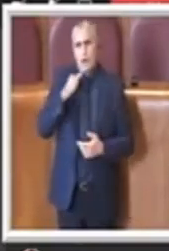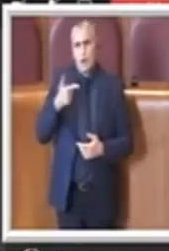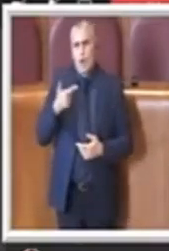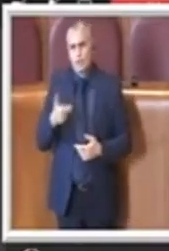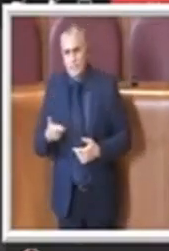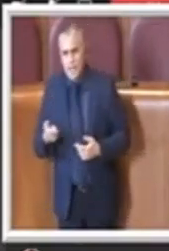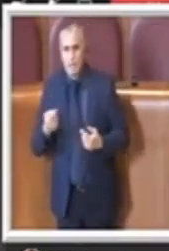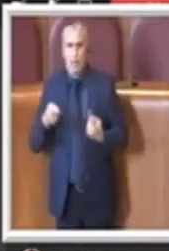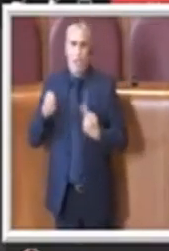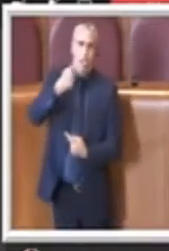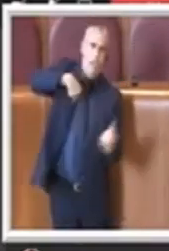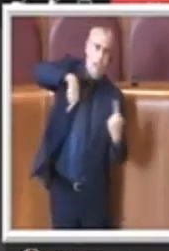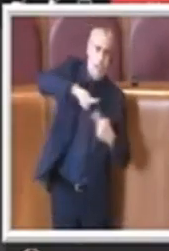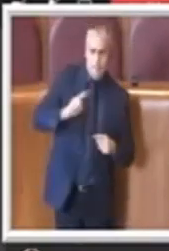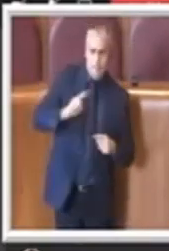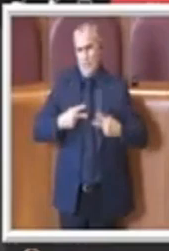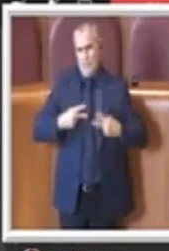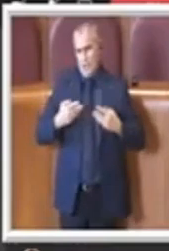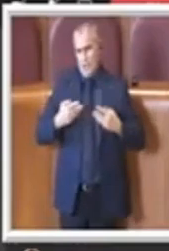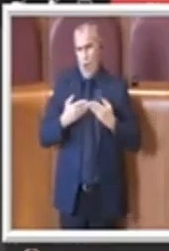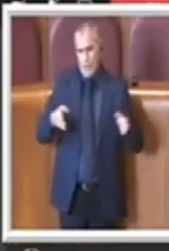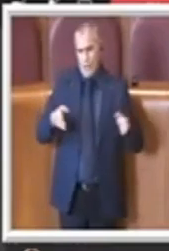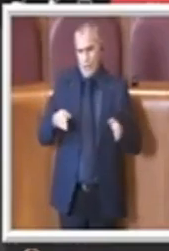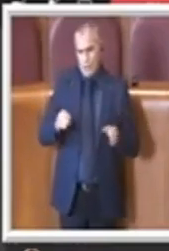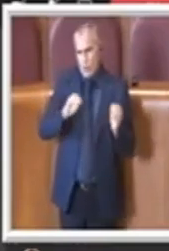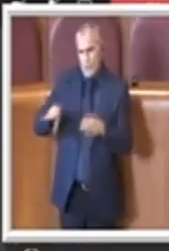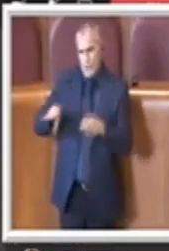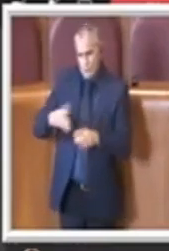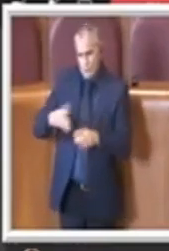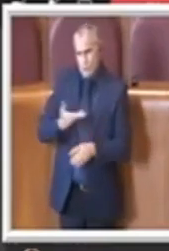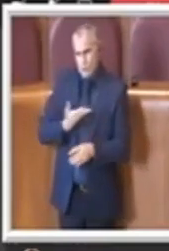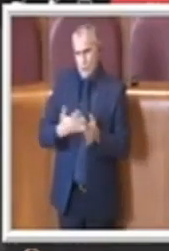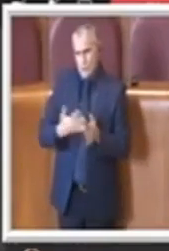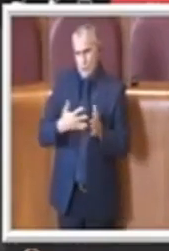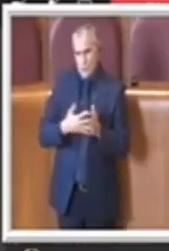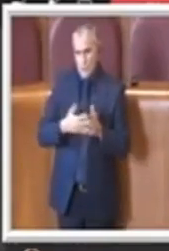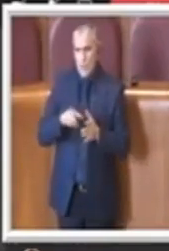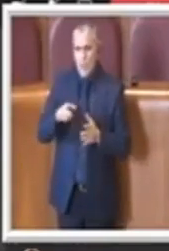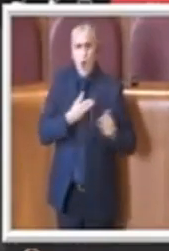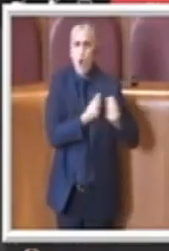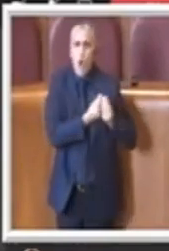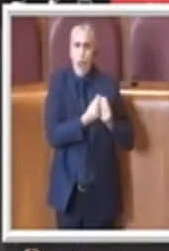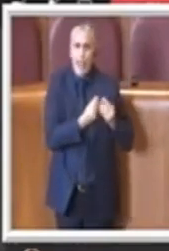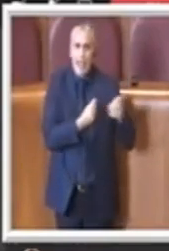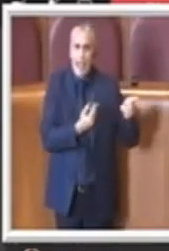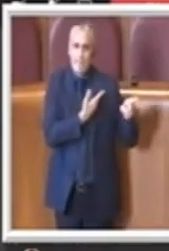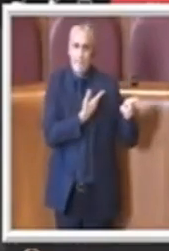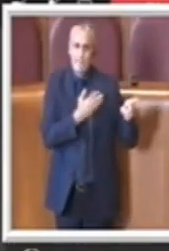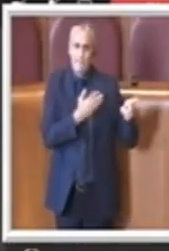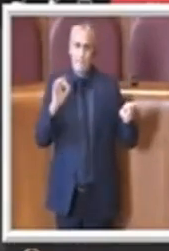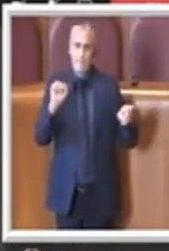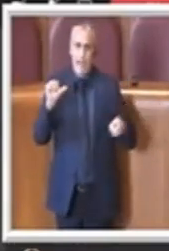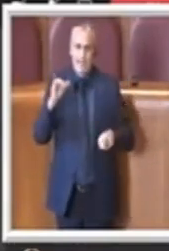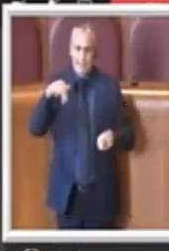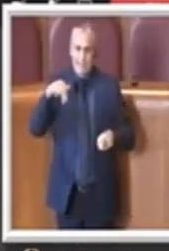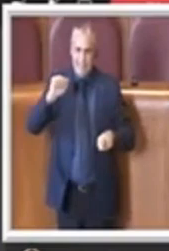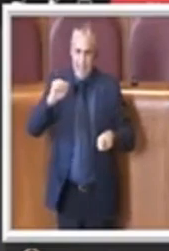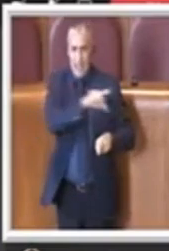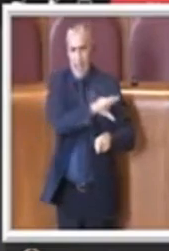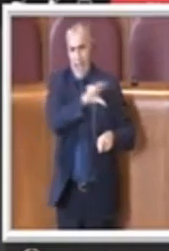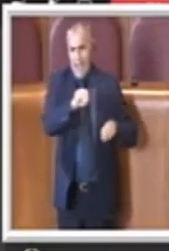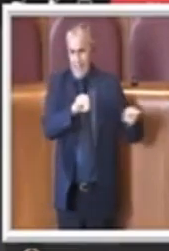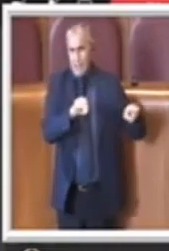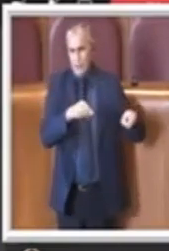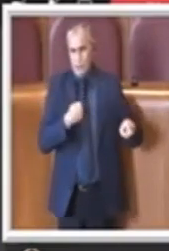intorno però è col ringrazio il collega fassina che lo ha ricordato però io vedo